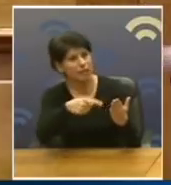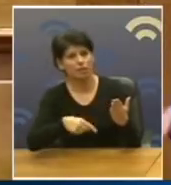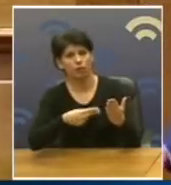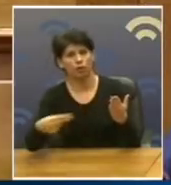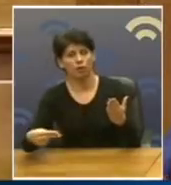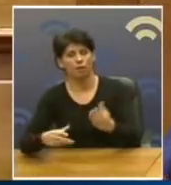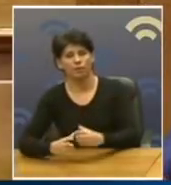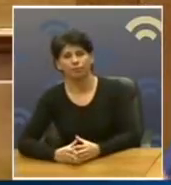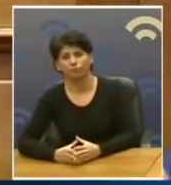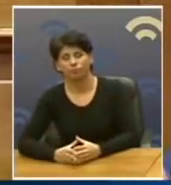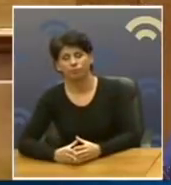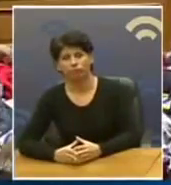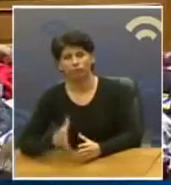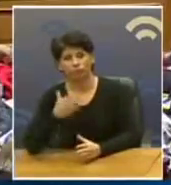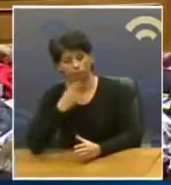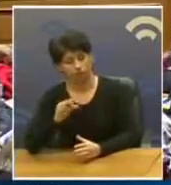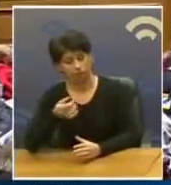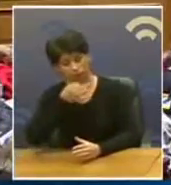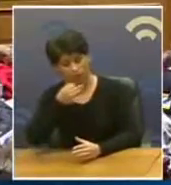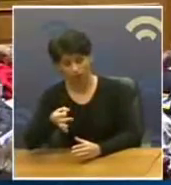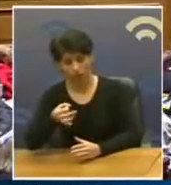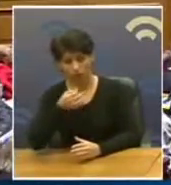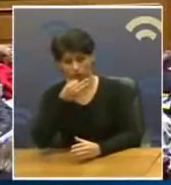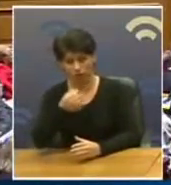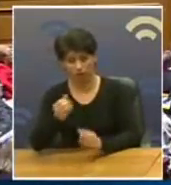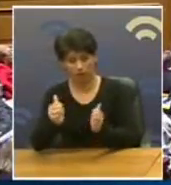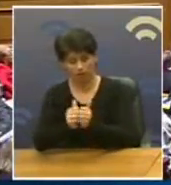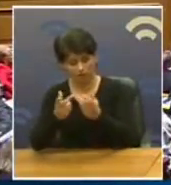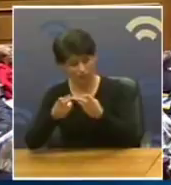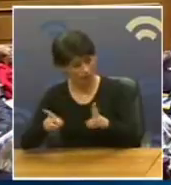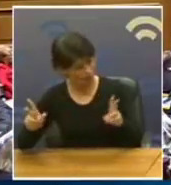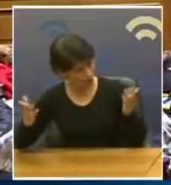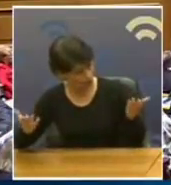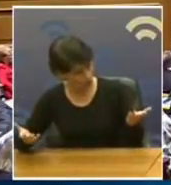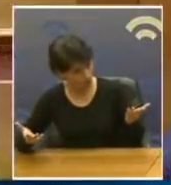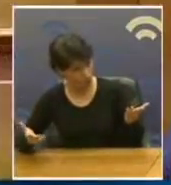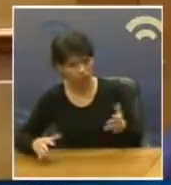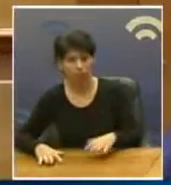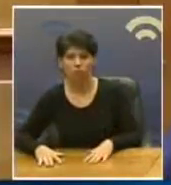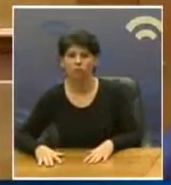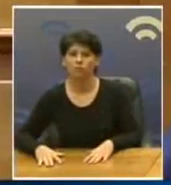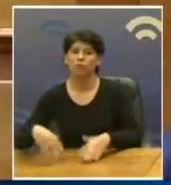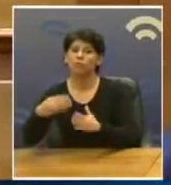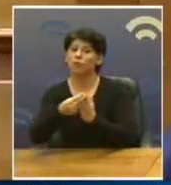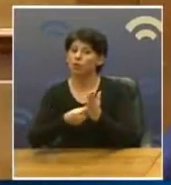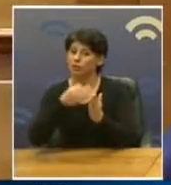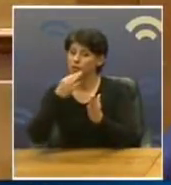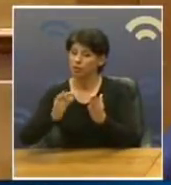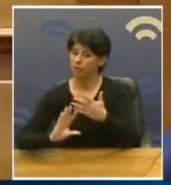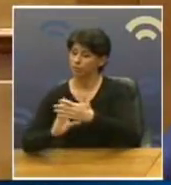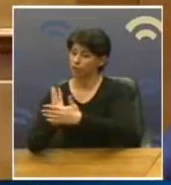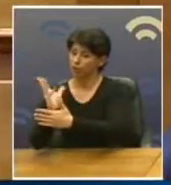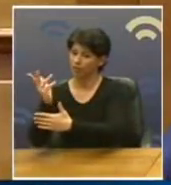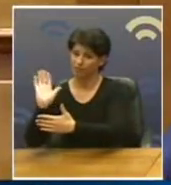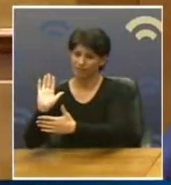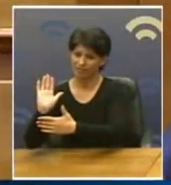Διότι είστε κατά δήλωσή σας φιλελεύθερος, πολλές φορές δηλώνετε και προοδευτικός, αλλά δεν το